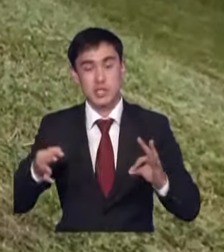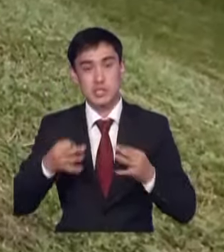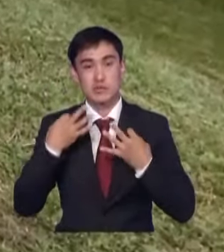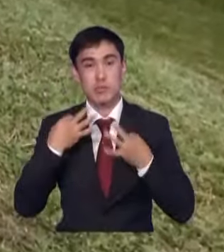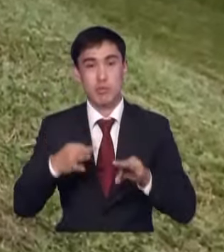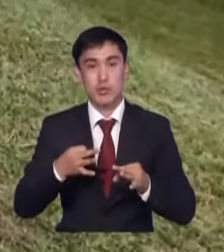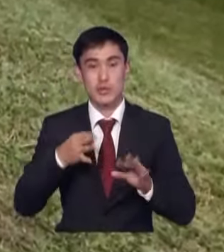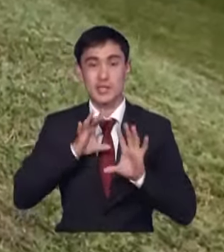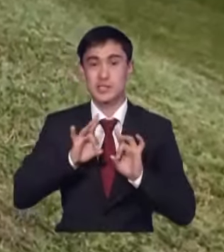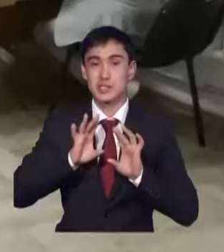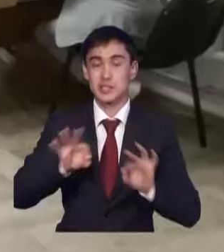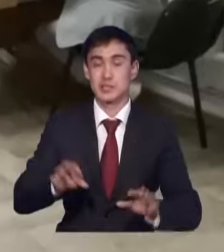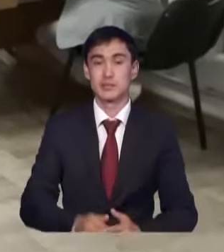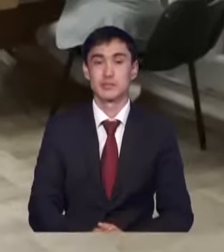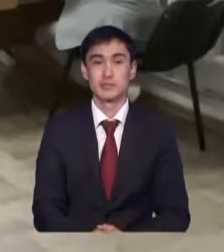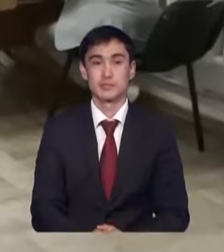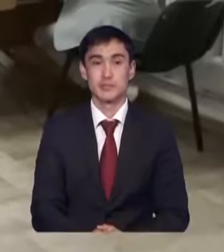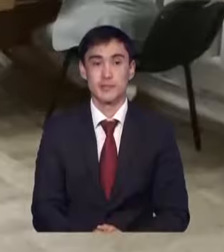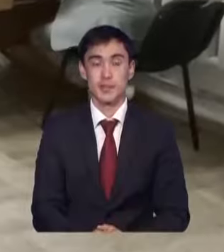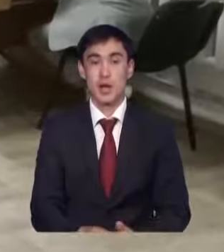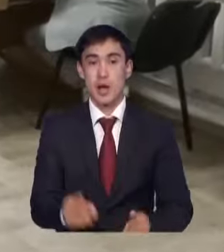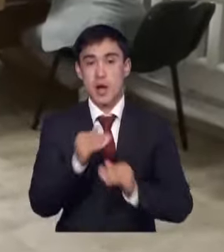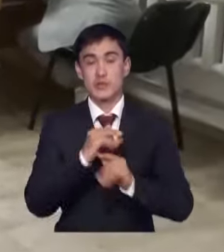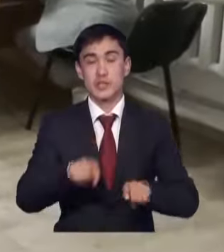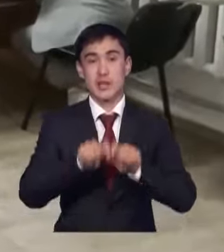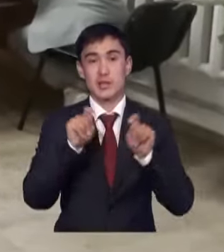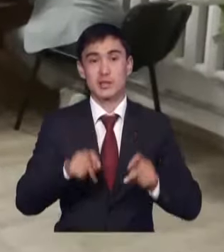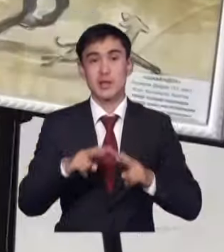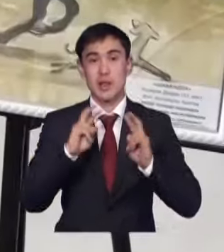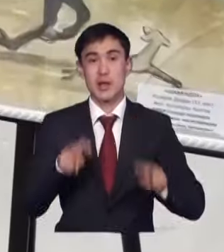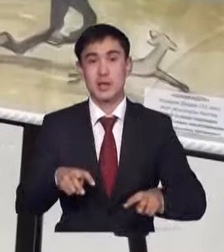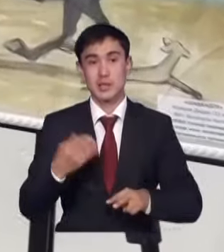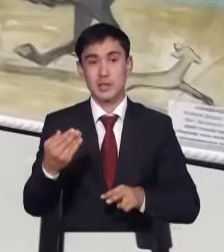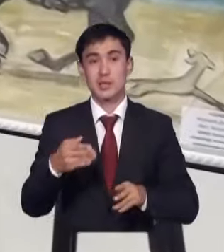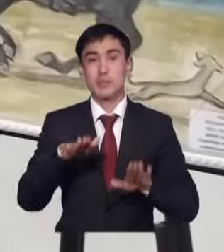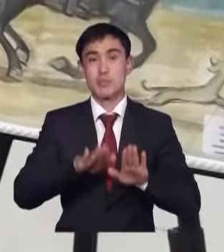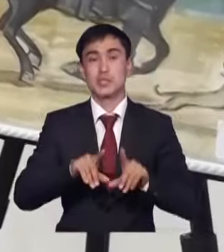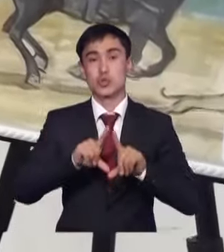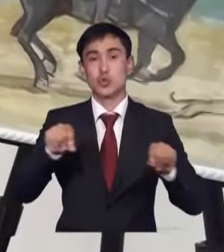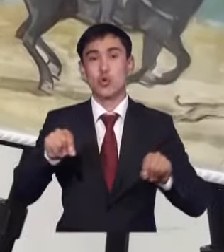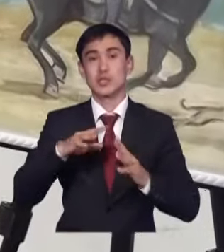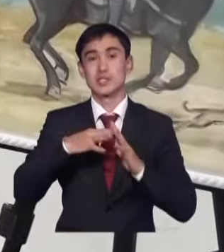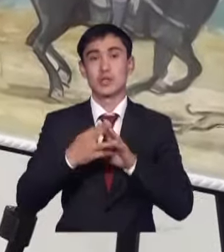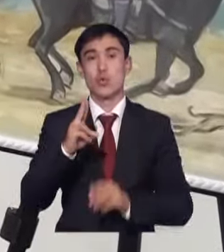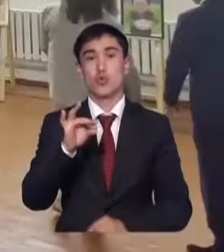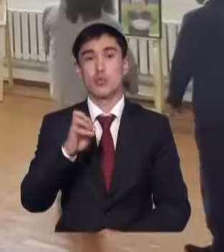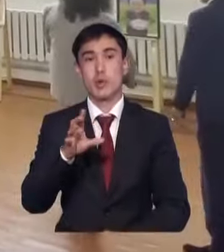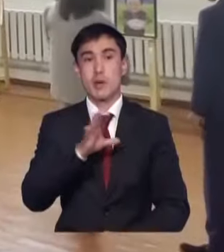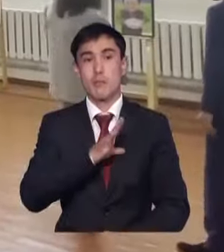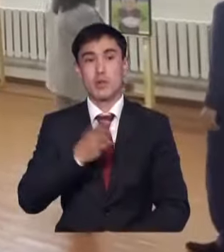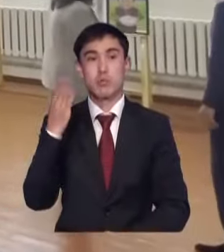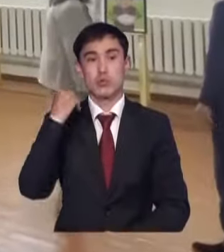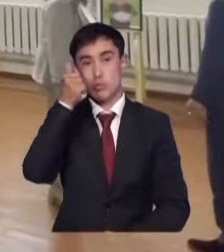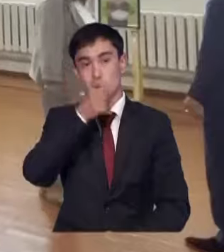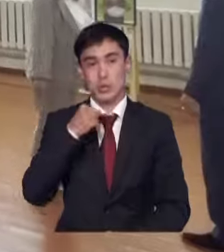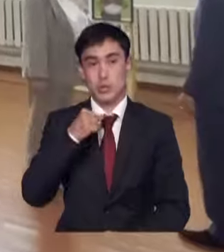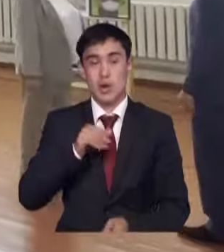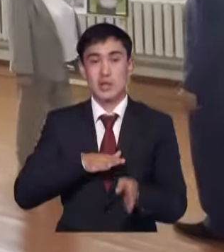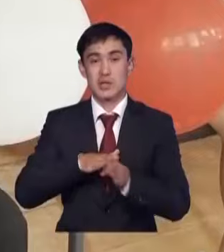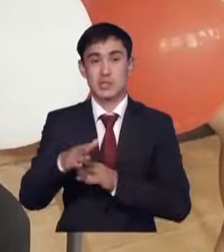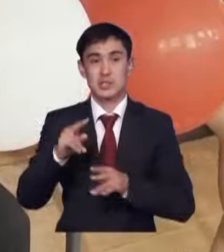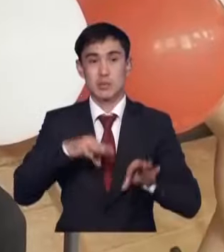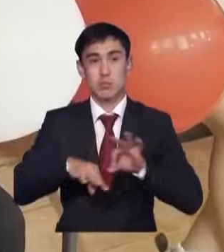свободно изъясняться. Напомним, официальное открытие летнего лагеря, разместившегося в здании школы села Куктубе, состоялось в прошлом году, а на